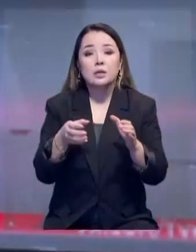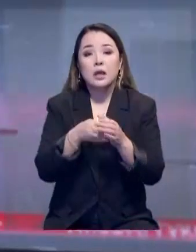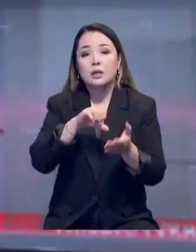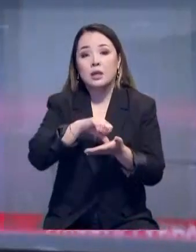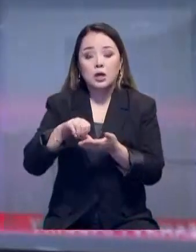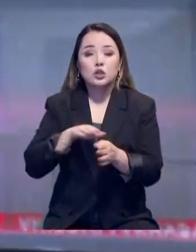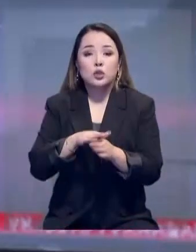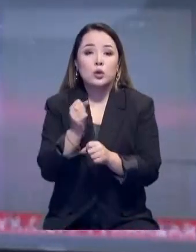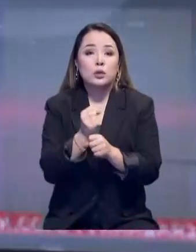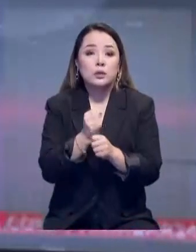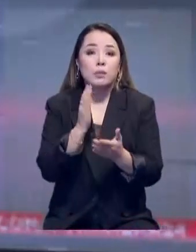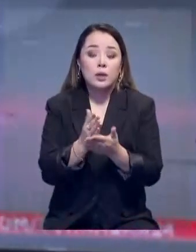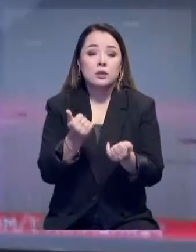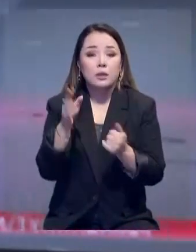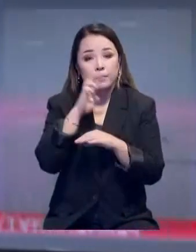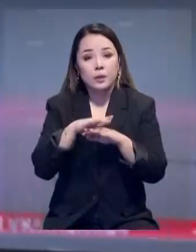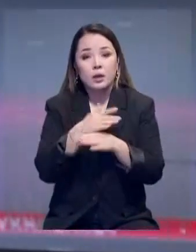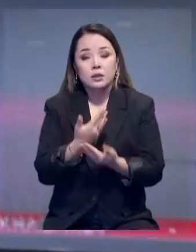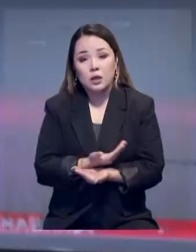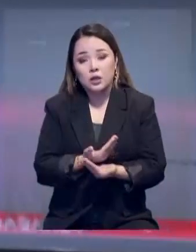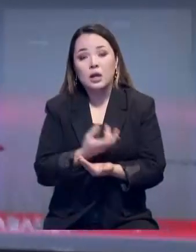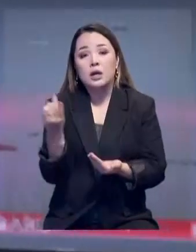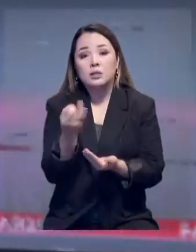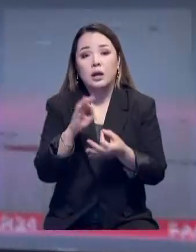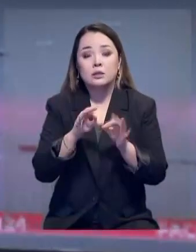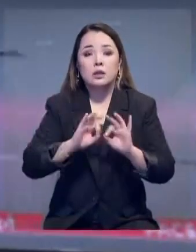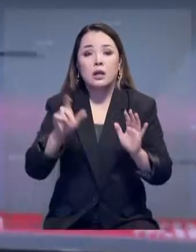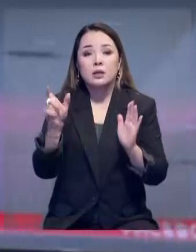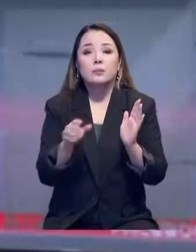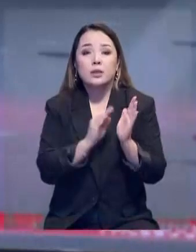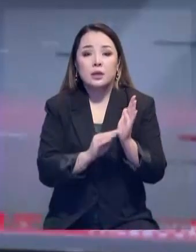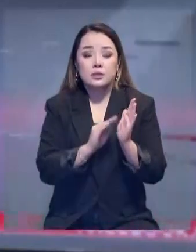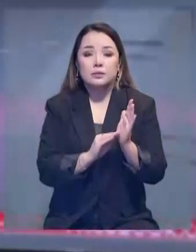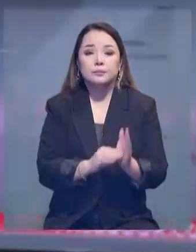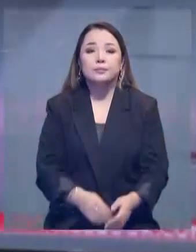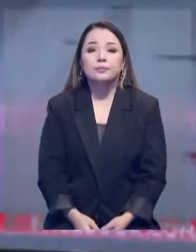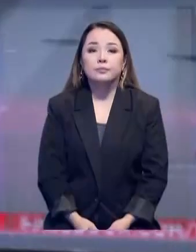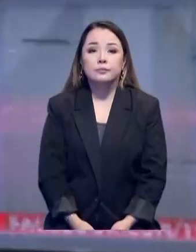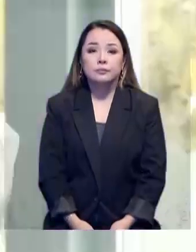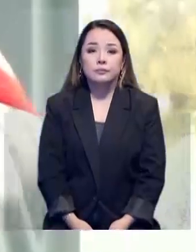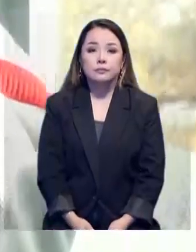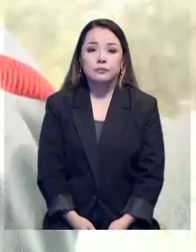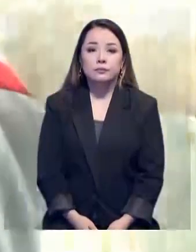арқасында жүзеге асты. Түрленген елді мекеннің тіршілігін әріптесі Ақмарал Есімханова көріп қайтты.